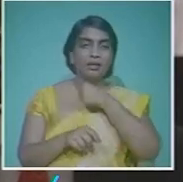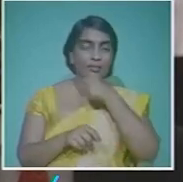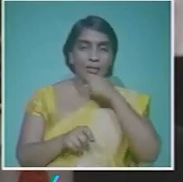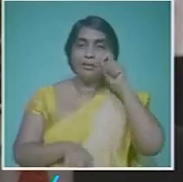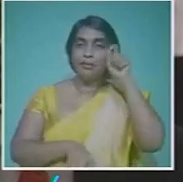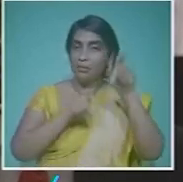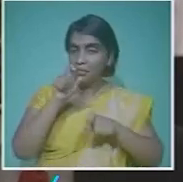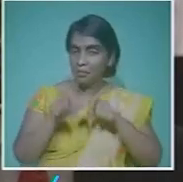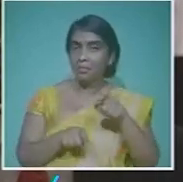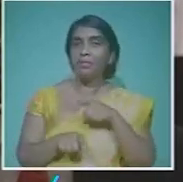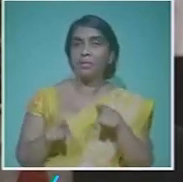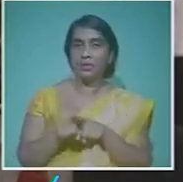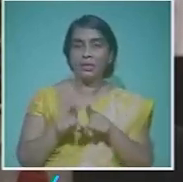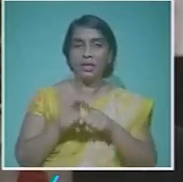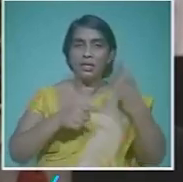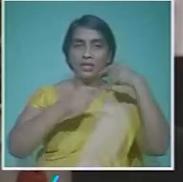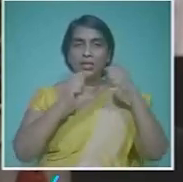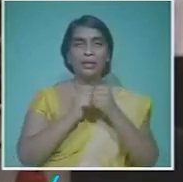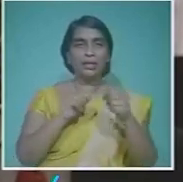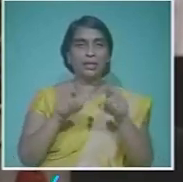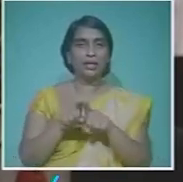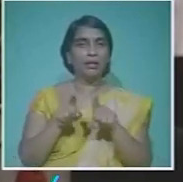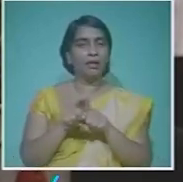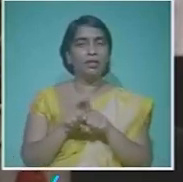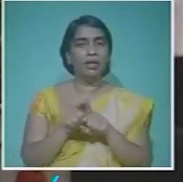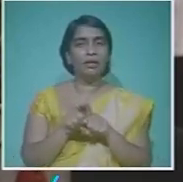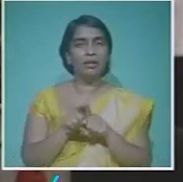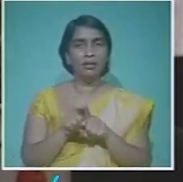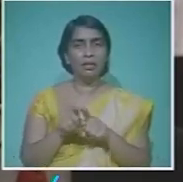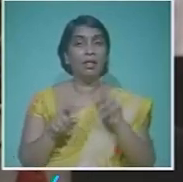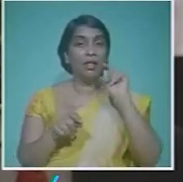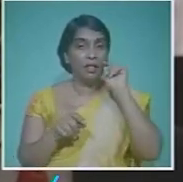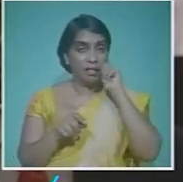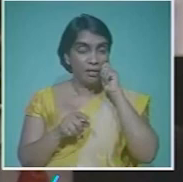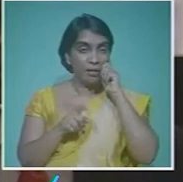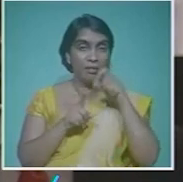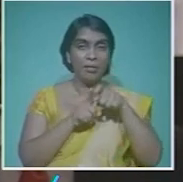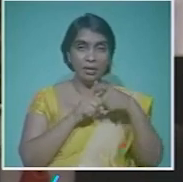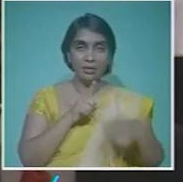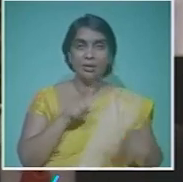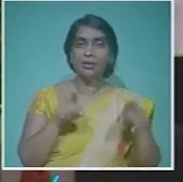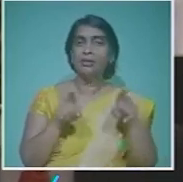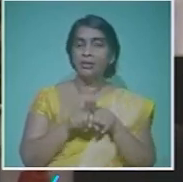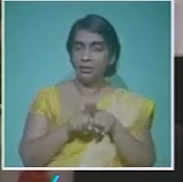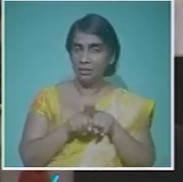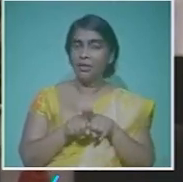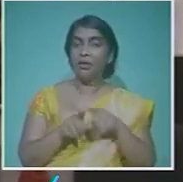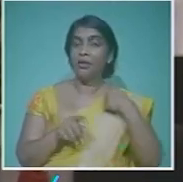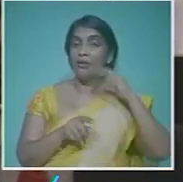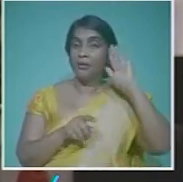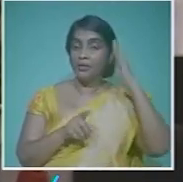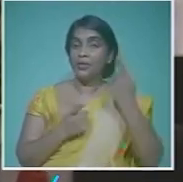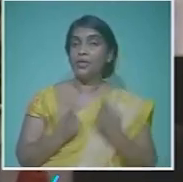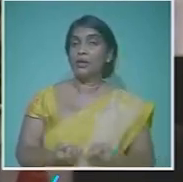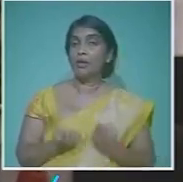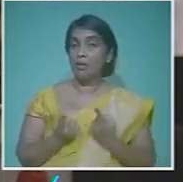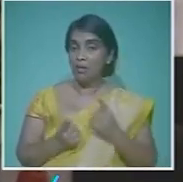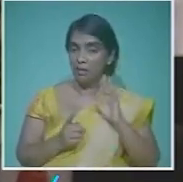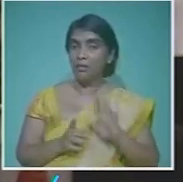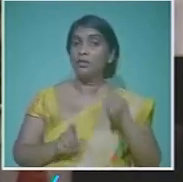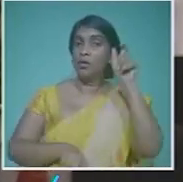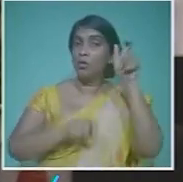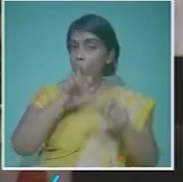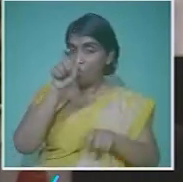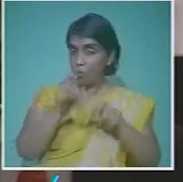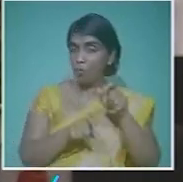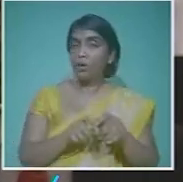වැඩිහිටියන්. එතන ඉන්න පුළුවන් තාත්තා ආබාධිතෙක් වෙච්ච නැත්නම් විශේෂ අවශ්‍යතාවන් සහිත